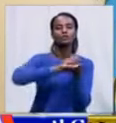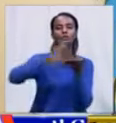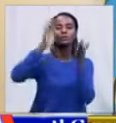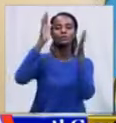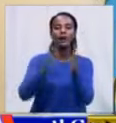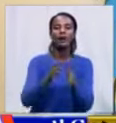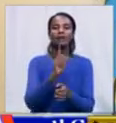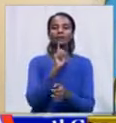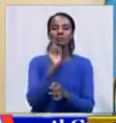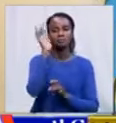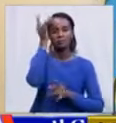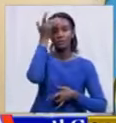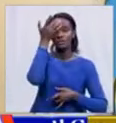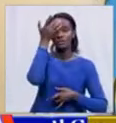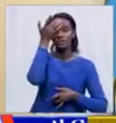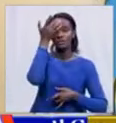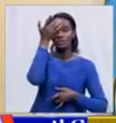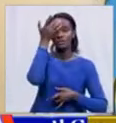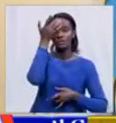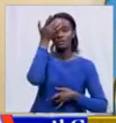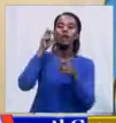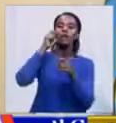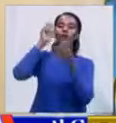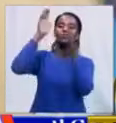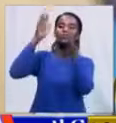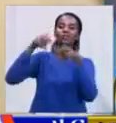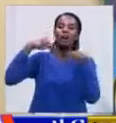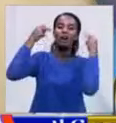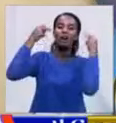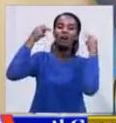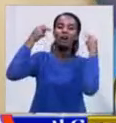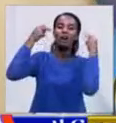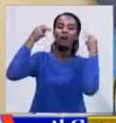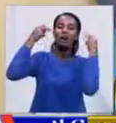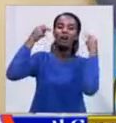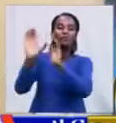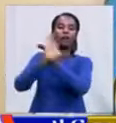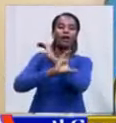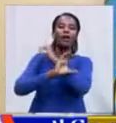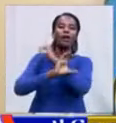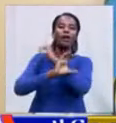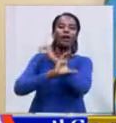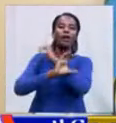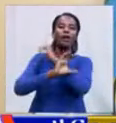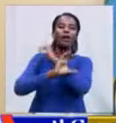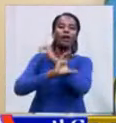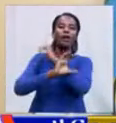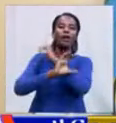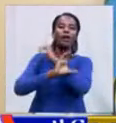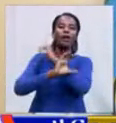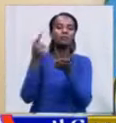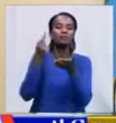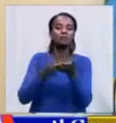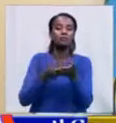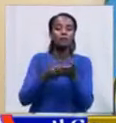ነን። በሽታው የመጣው ለወንጀለኞች ለኃጢያተኞች ሀገር ነው የመጣው፣ ለና አሜሪካ ለና ምናምን ነው። ኢትዮጵያ ውስጥም